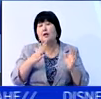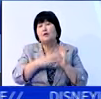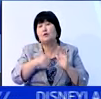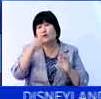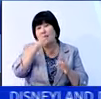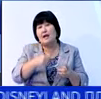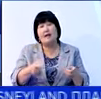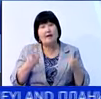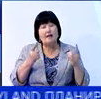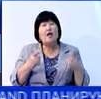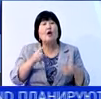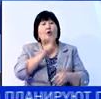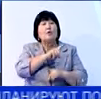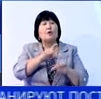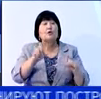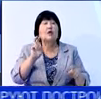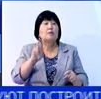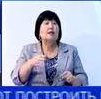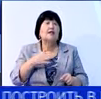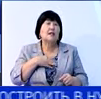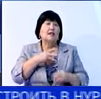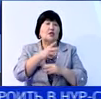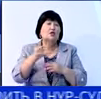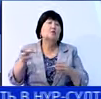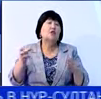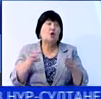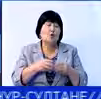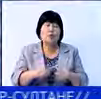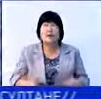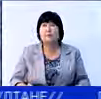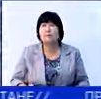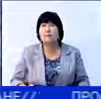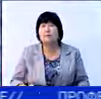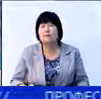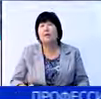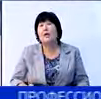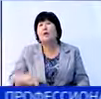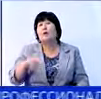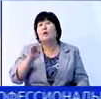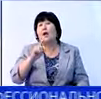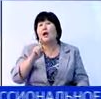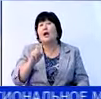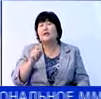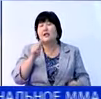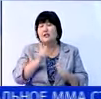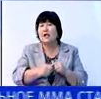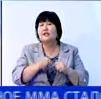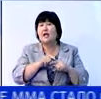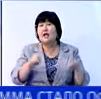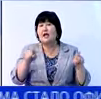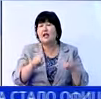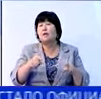90-летие. В медучреждении побывала и наша съемочная группа. Проказа, как правило, чаще